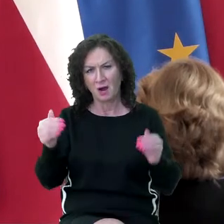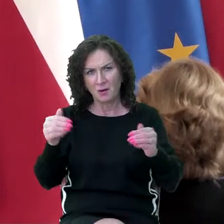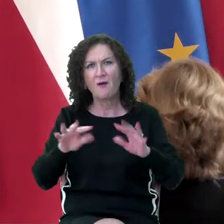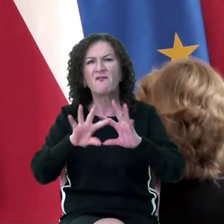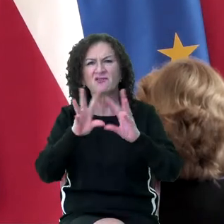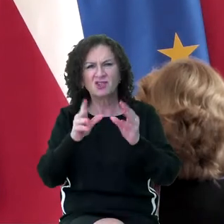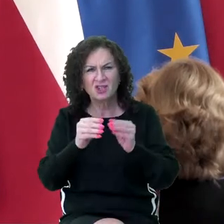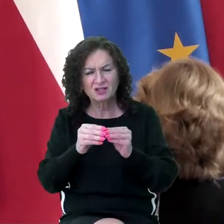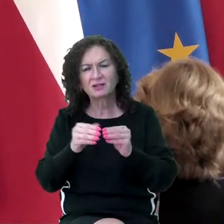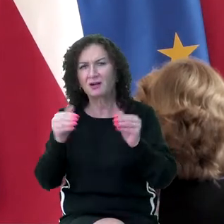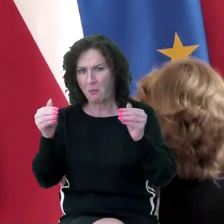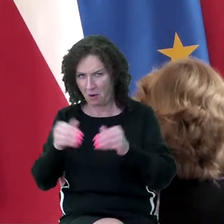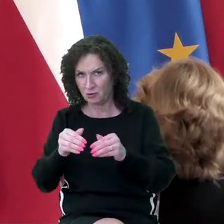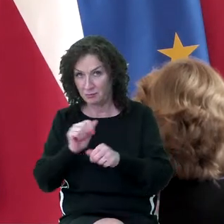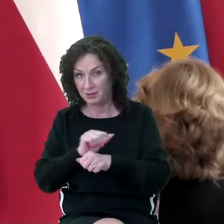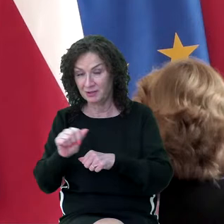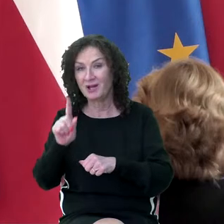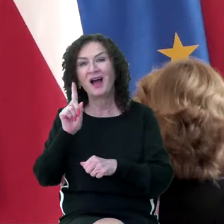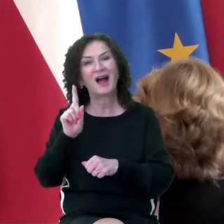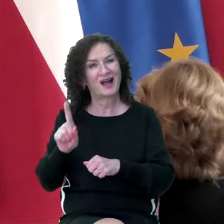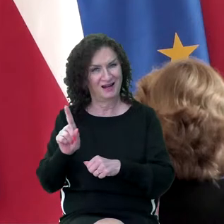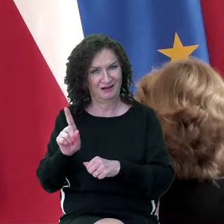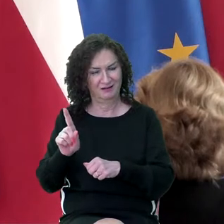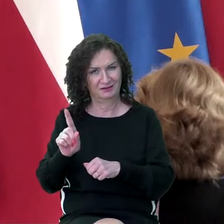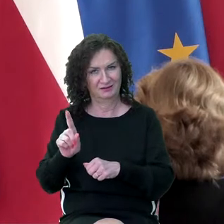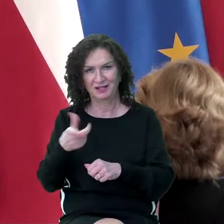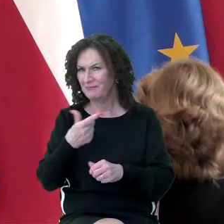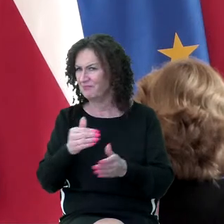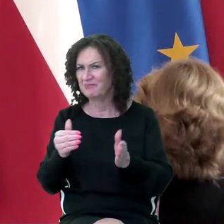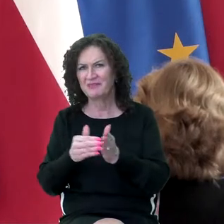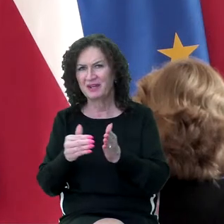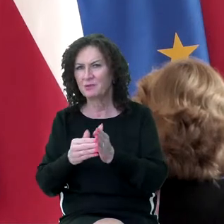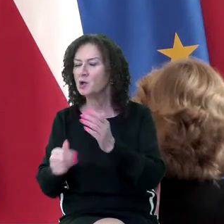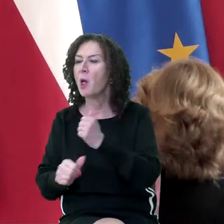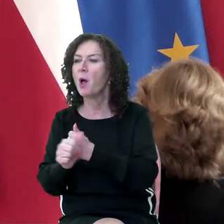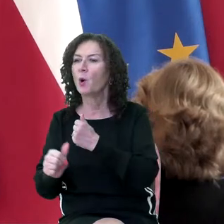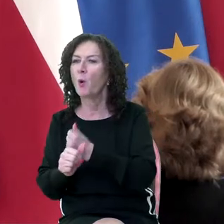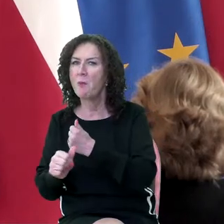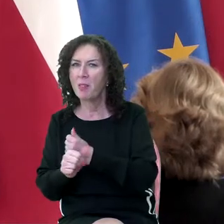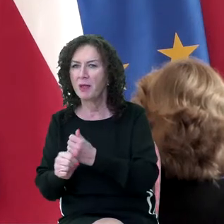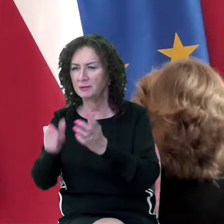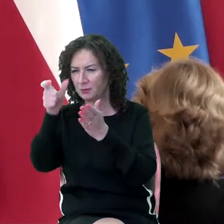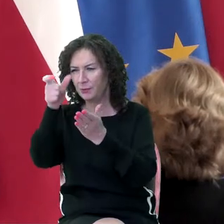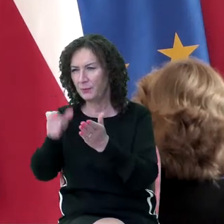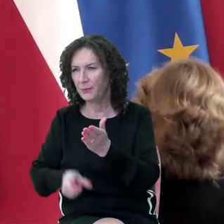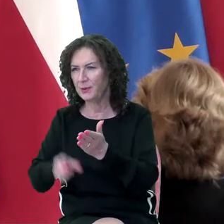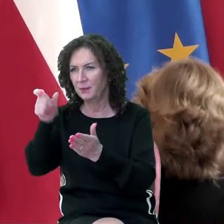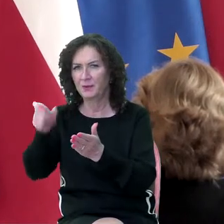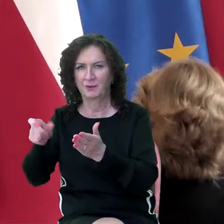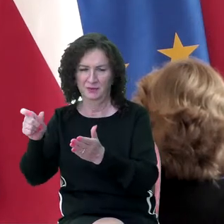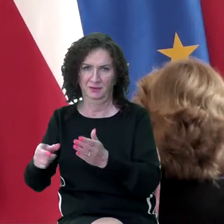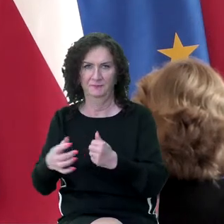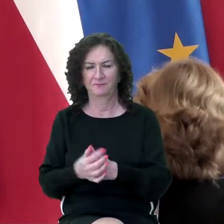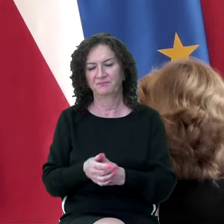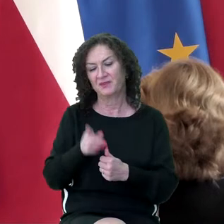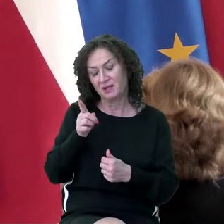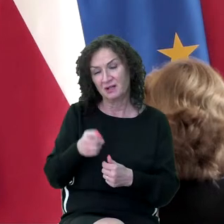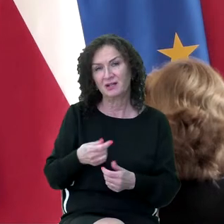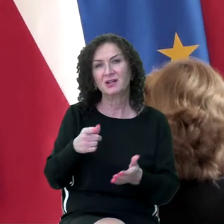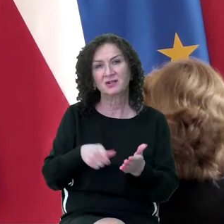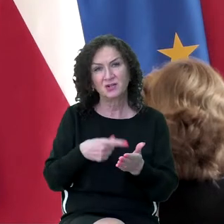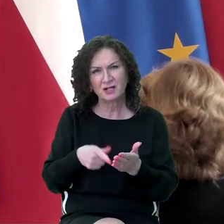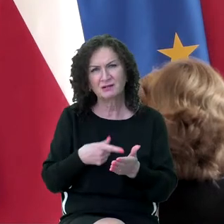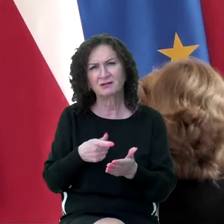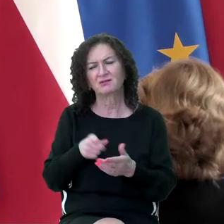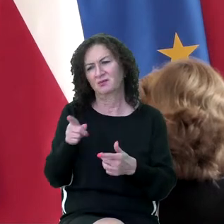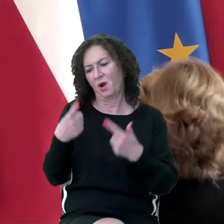dokumentacja, zbędna, ale obszerna dokumentacja i tak dalej, i tak dalej, bo zazwyczaj to są osoby, które mają kompetencje do swojego rozwiązania,